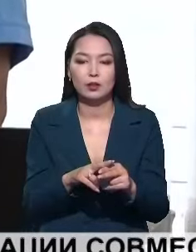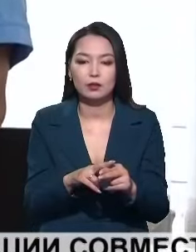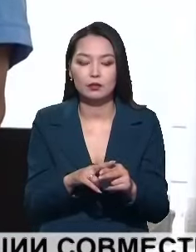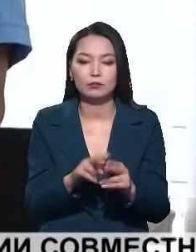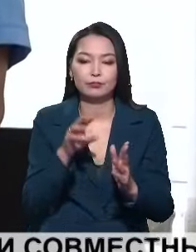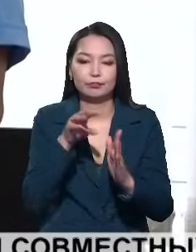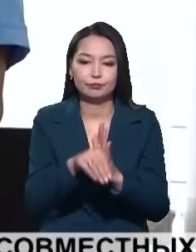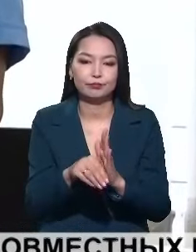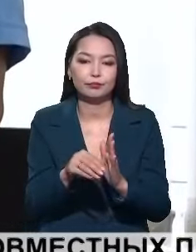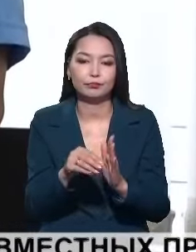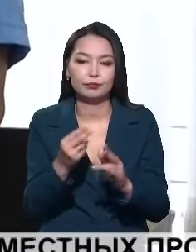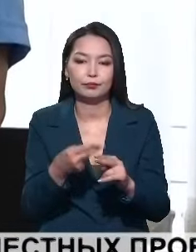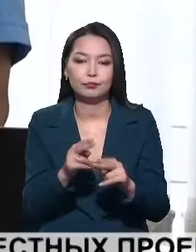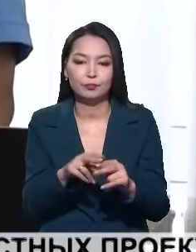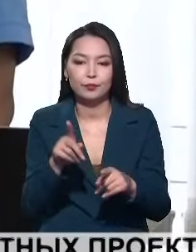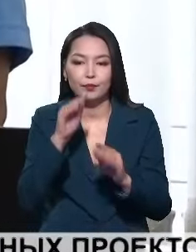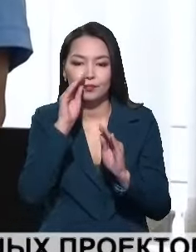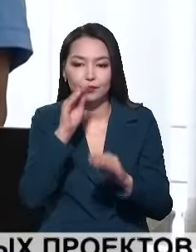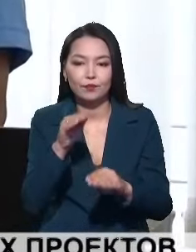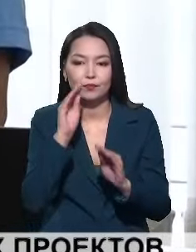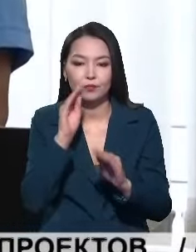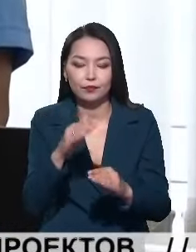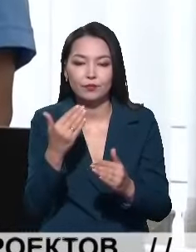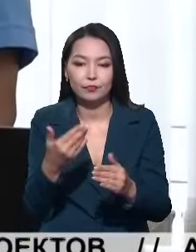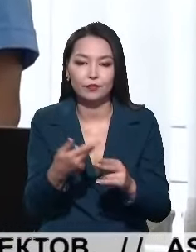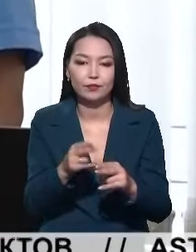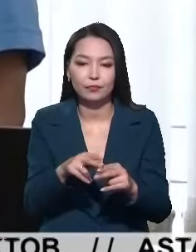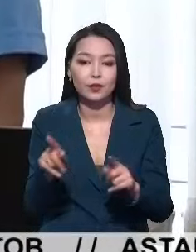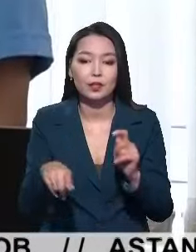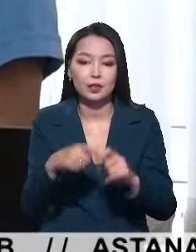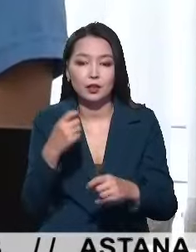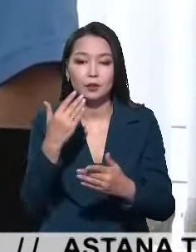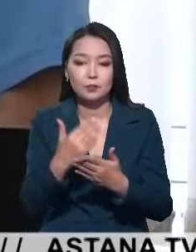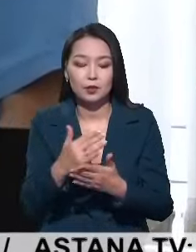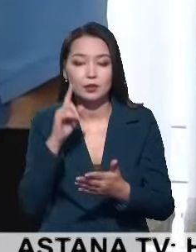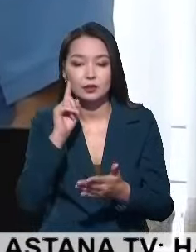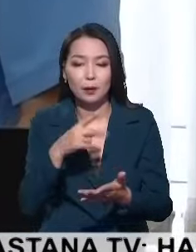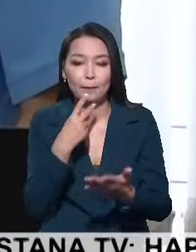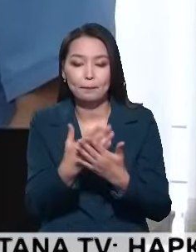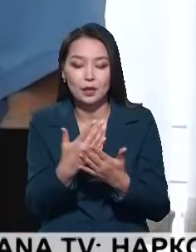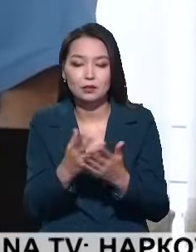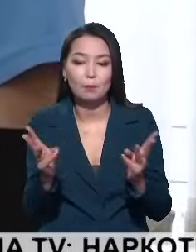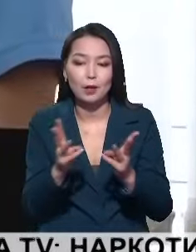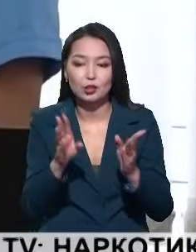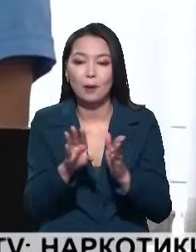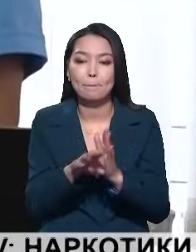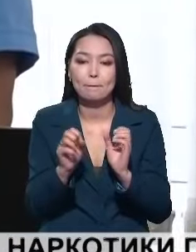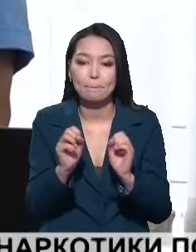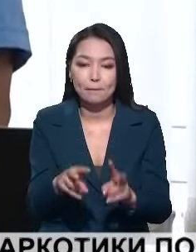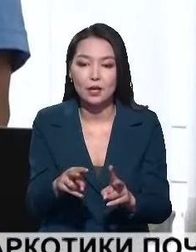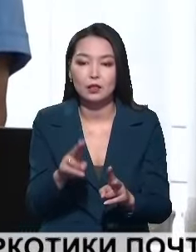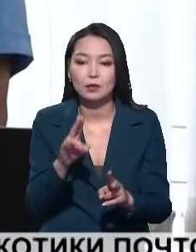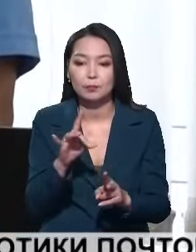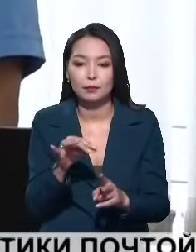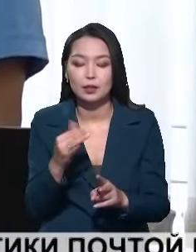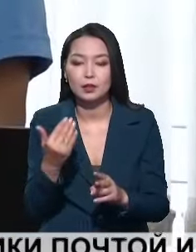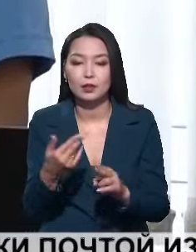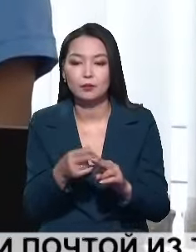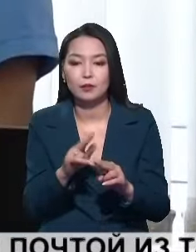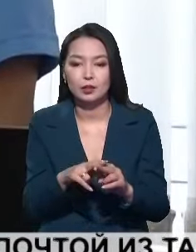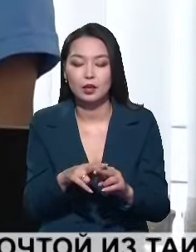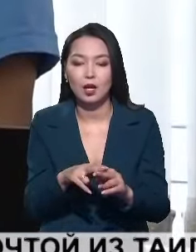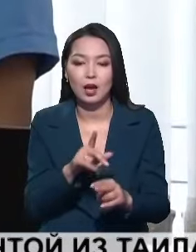небрежности. Виновный осознает, что нарушает требования пожарной безопасности, предвидит возможность наступления общественно